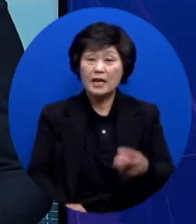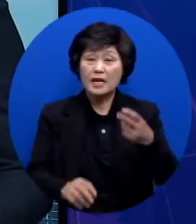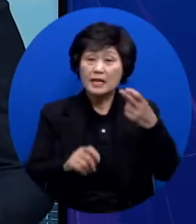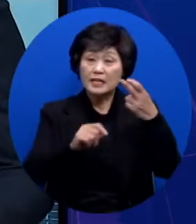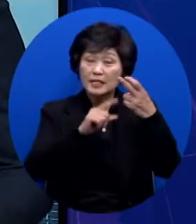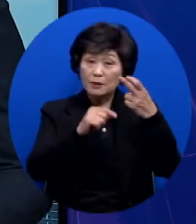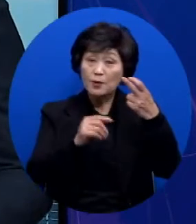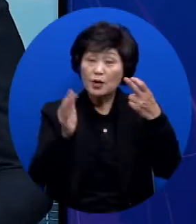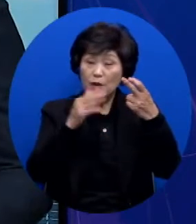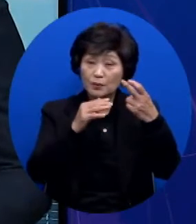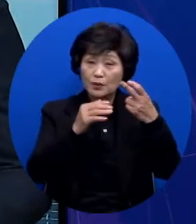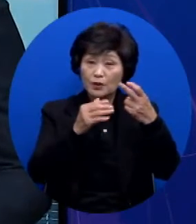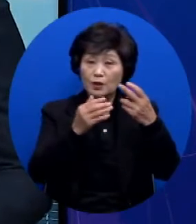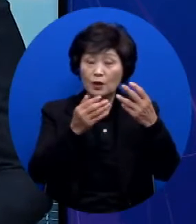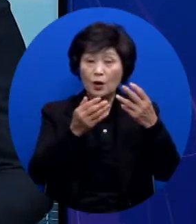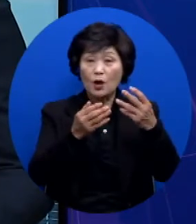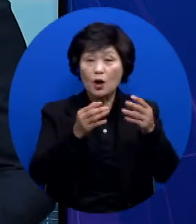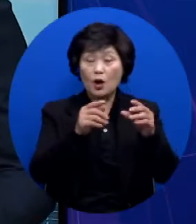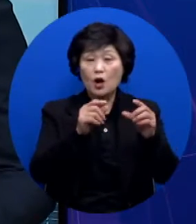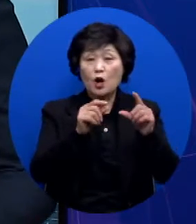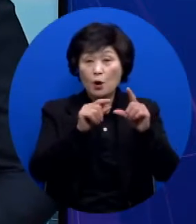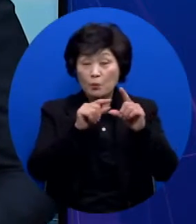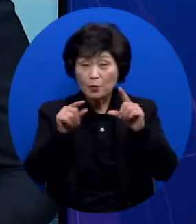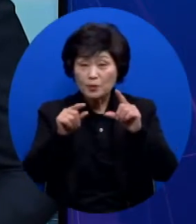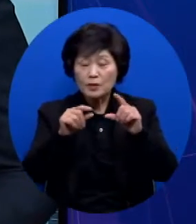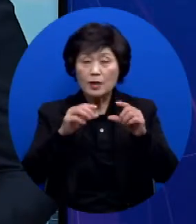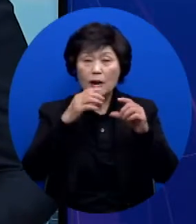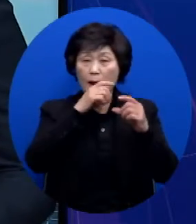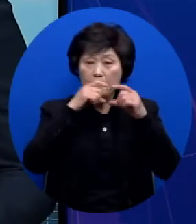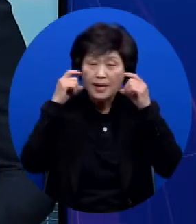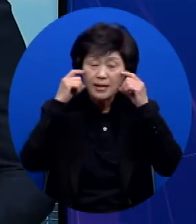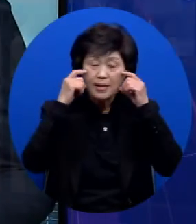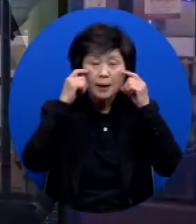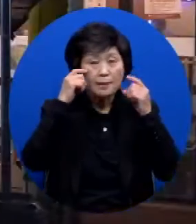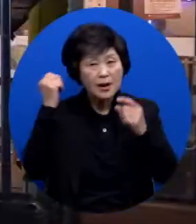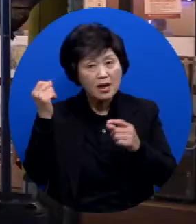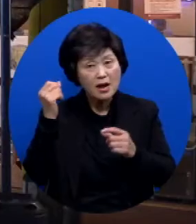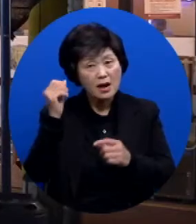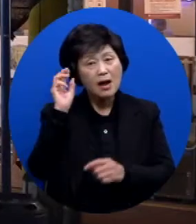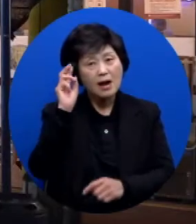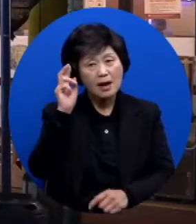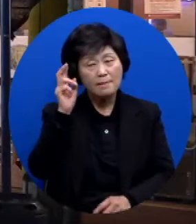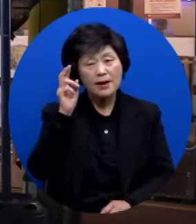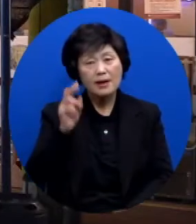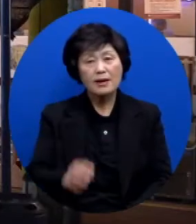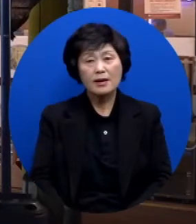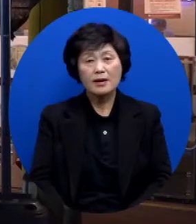12월부터 부분적으로 마스크를 벗을 수 있을 것이라는 전망이 나오고 있습니다.